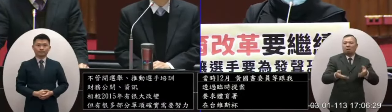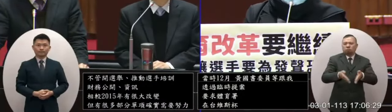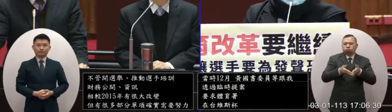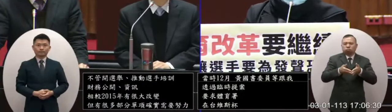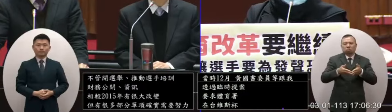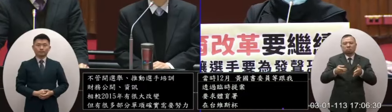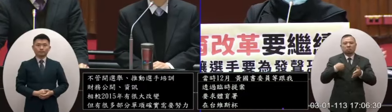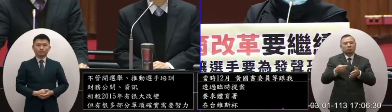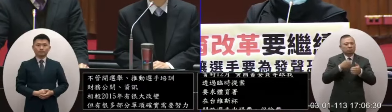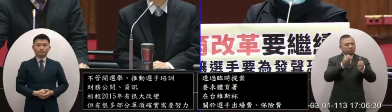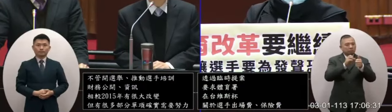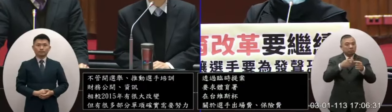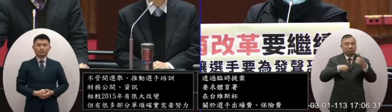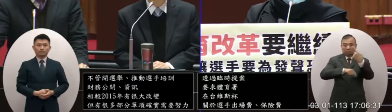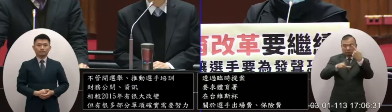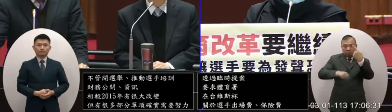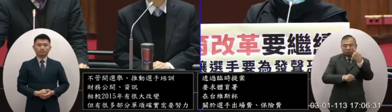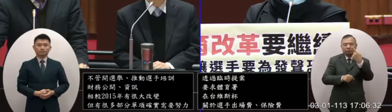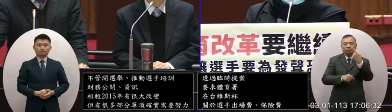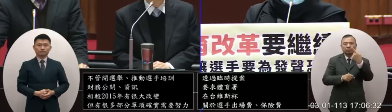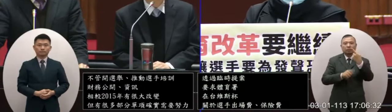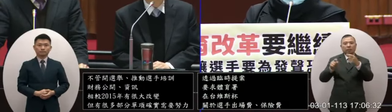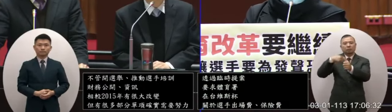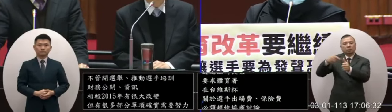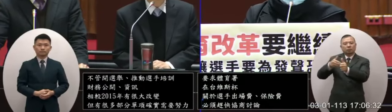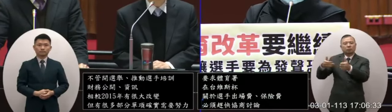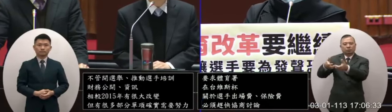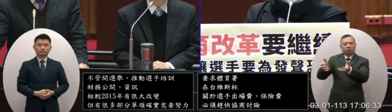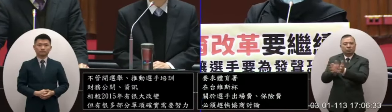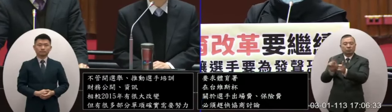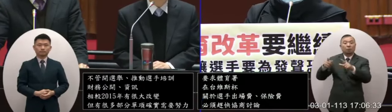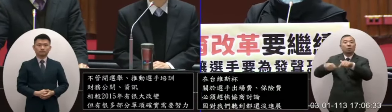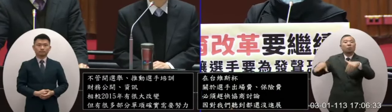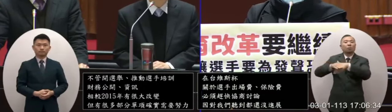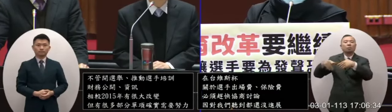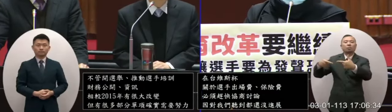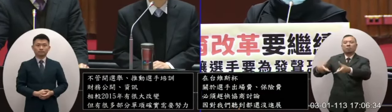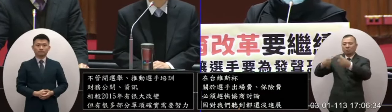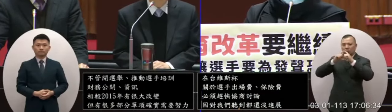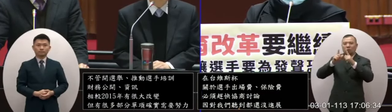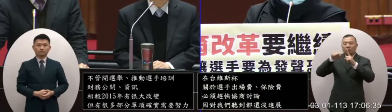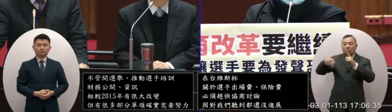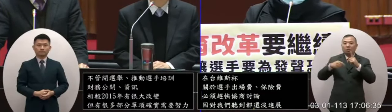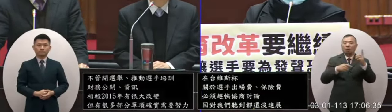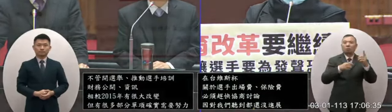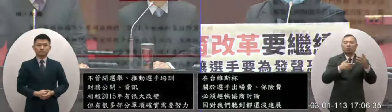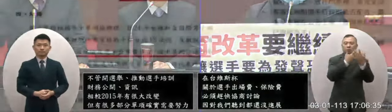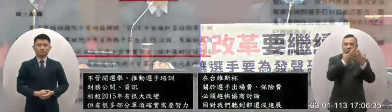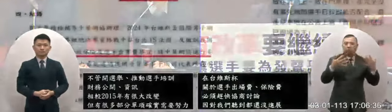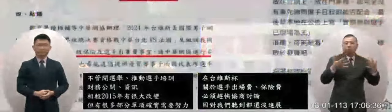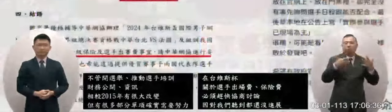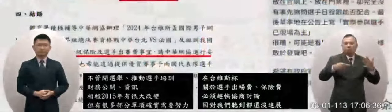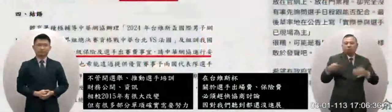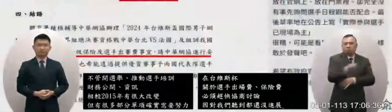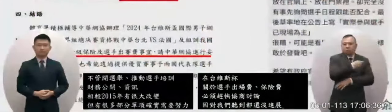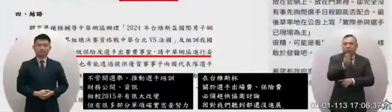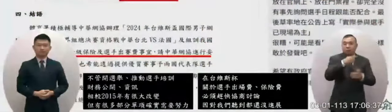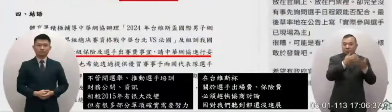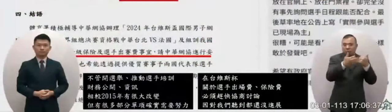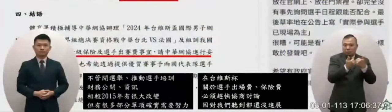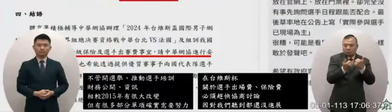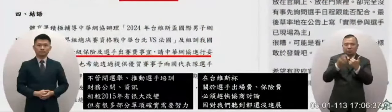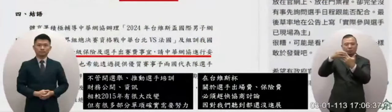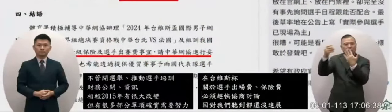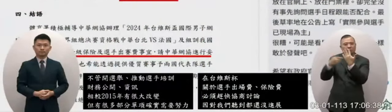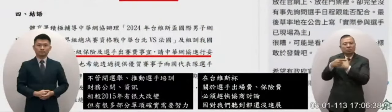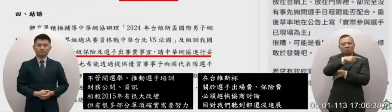我们在1月的时候呢，就收到相关教育部的回函，说网协已经跟选手往外沟通，但是在比赛前